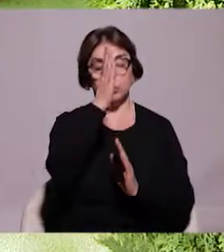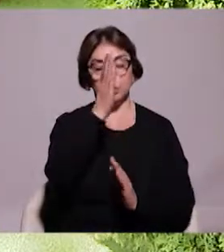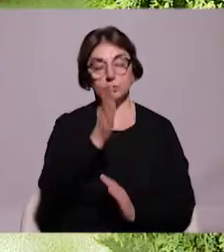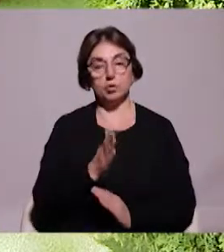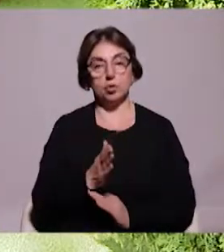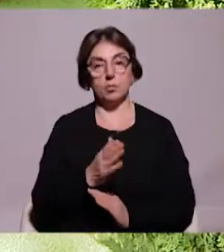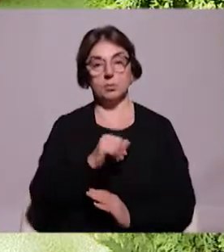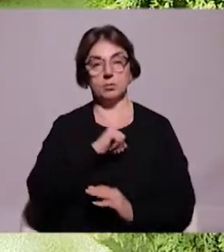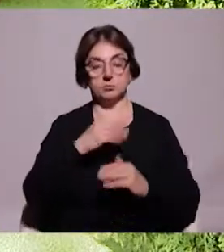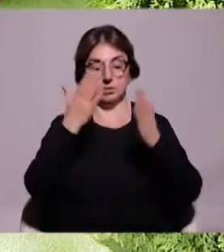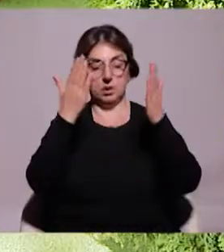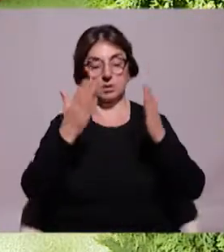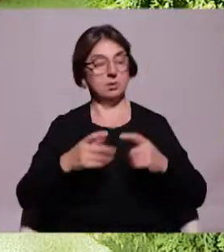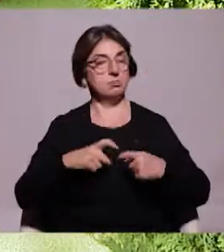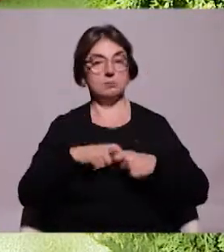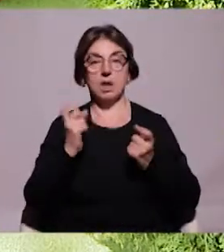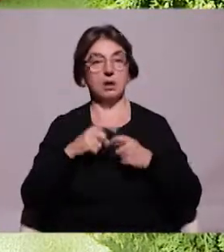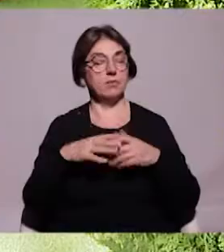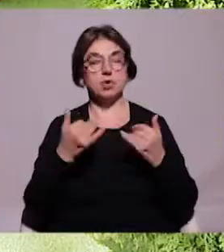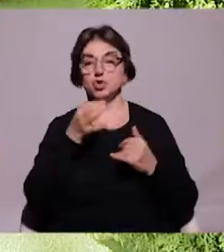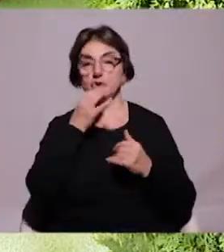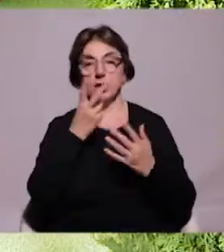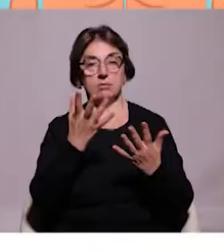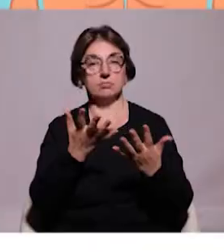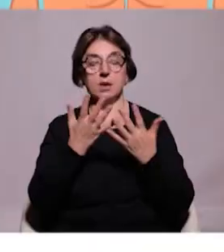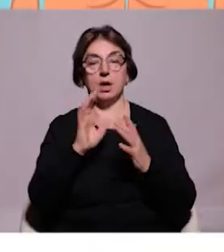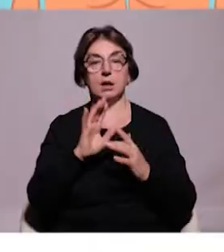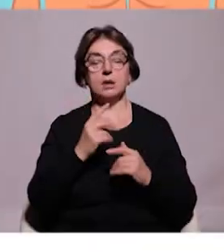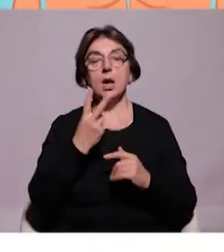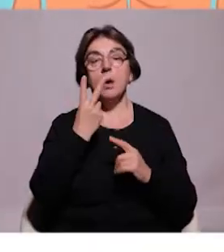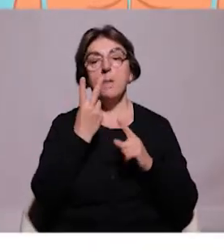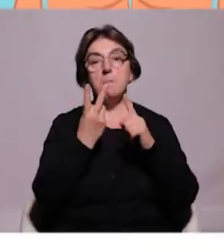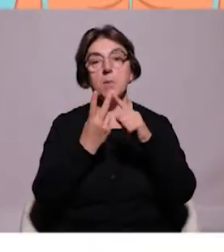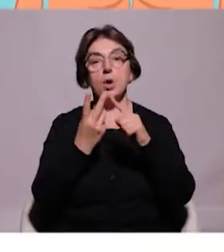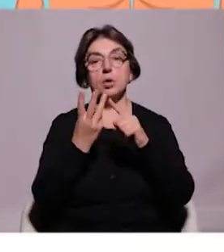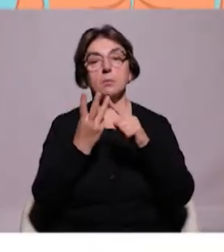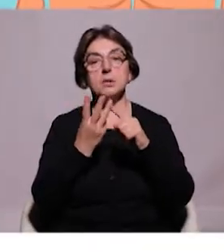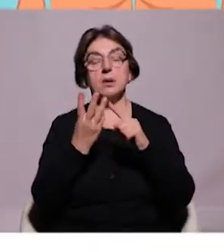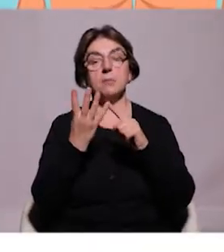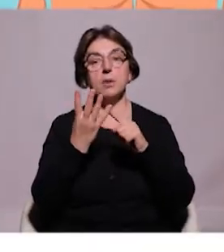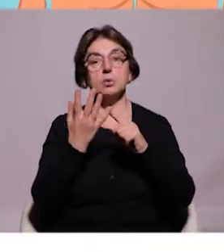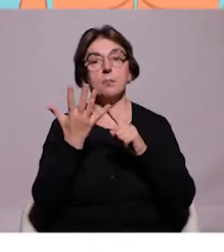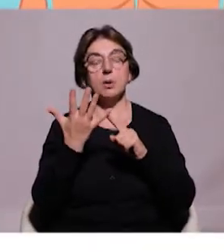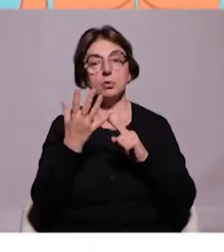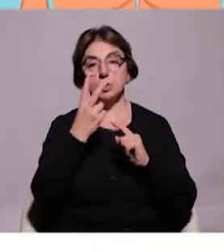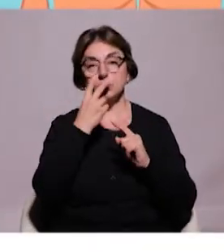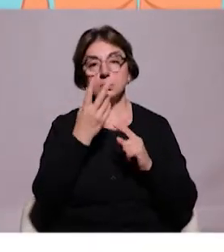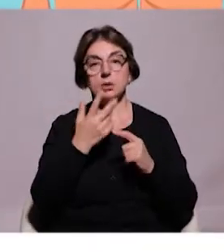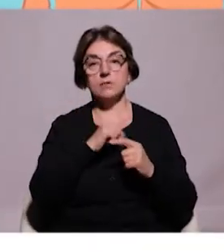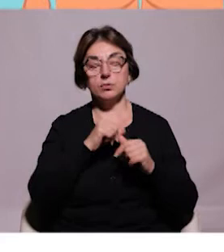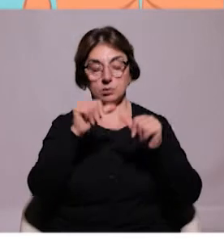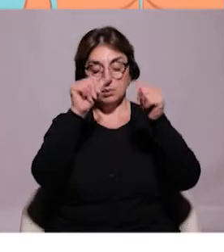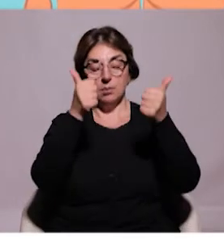მდგომარეობას, სადაც ტანადობის დარღვევა ჯერ კიდევ არ არის გამოხატული. მეორე, მესამე, მეოთხე და მეხუთე სურათზე თქვენ ხედავთ